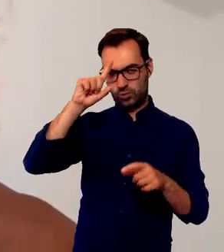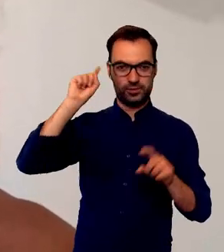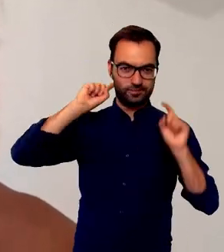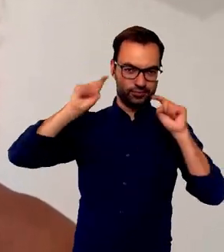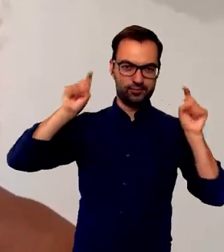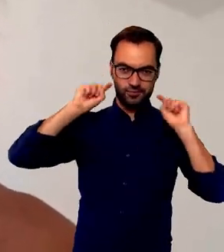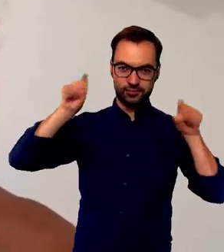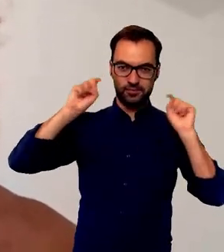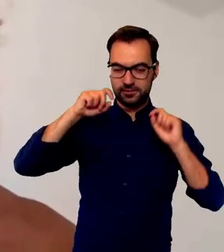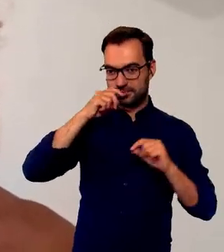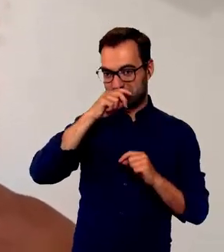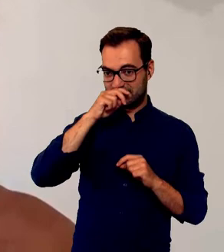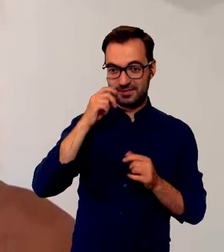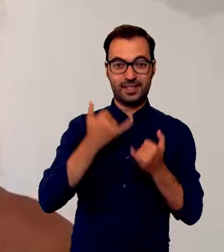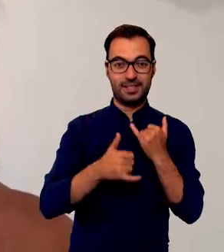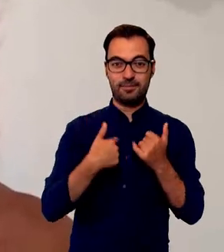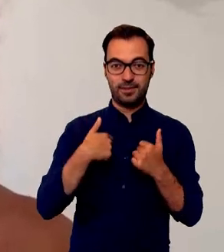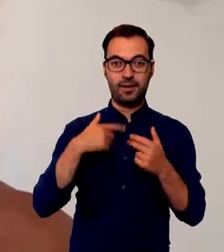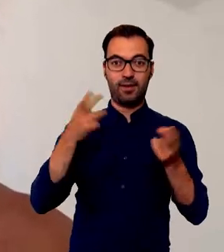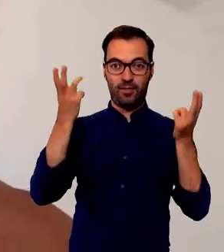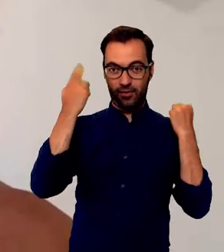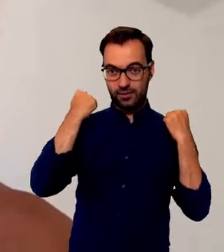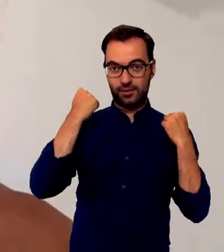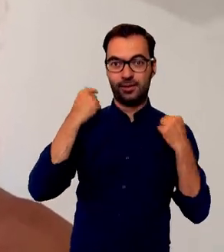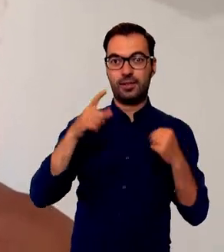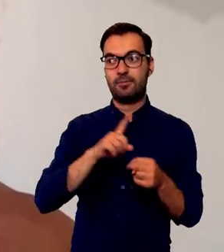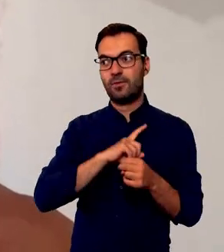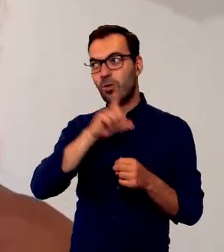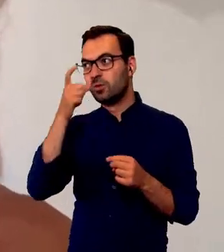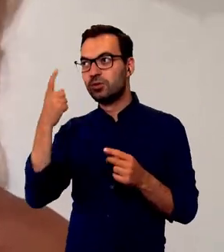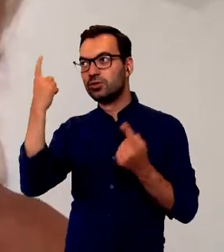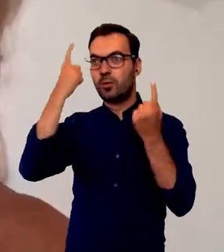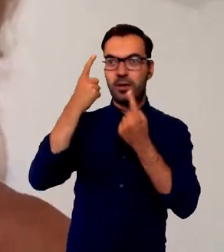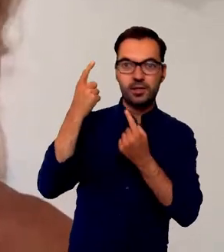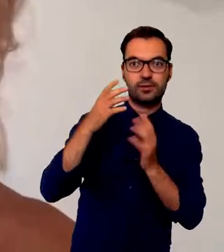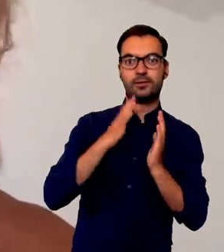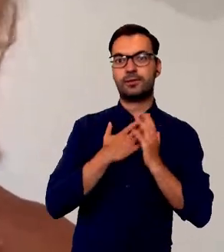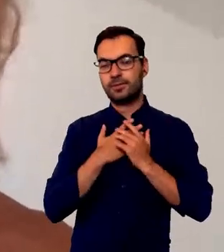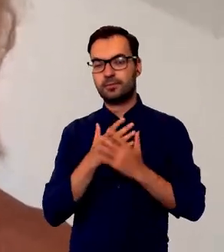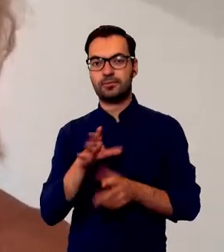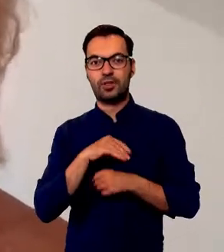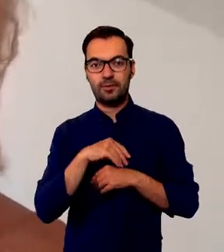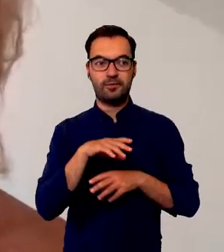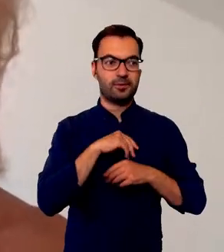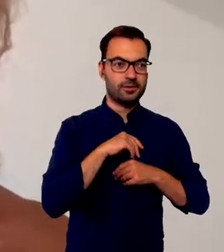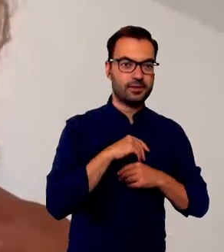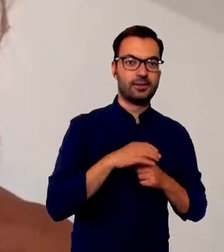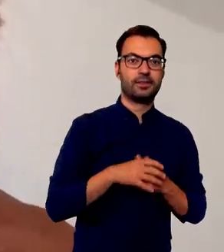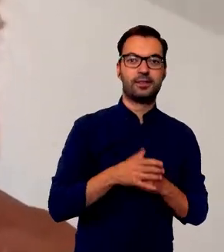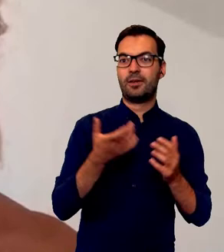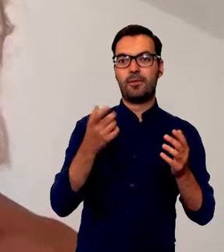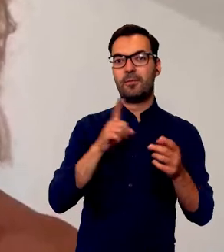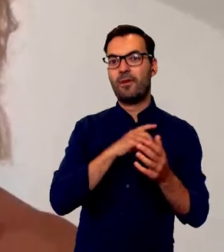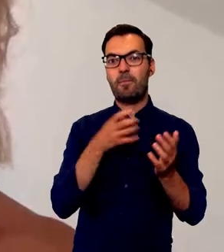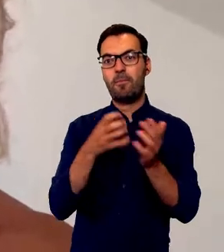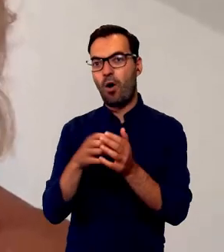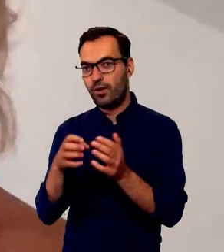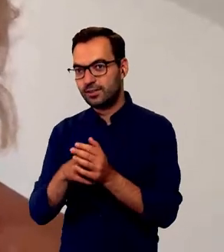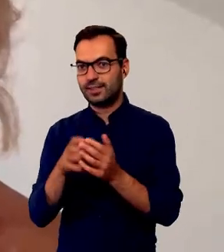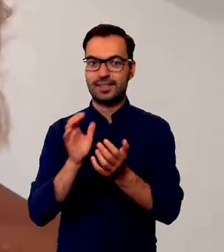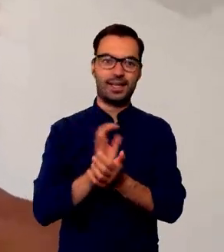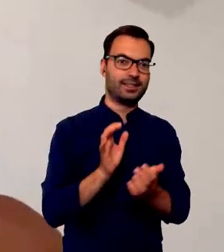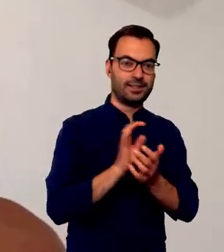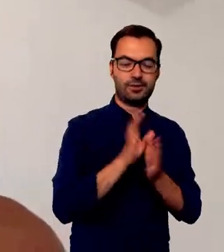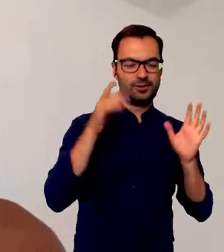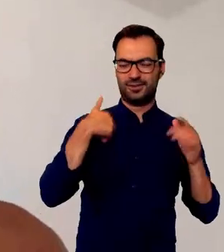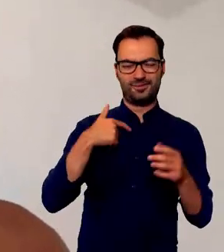wiele lat i nie byłabym dzisiaj tutaj, gdybym się przeglądała w oczach, w gazetach, w postach obcych ludzi,